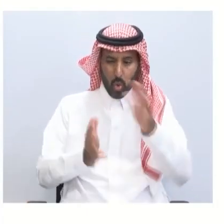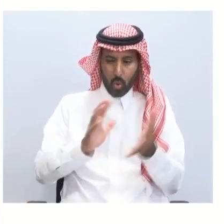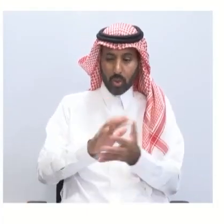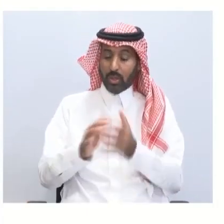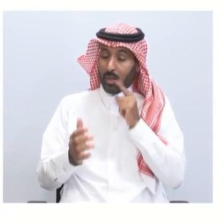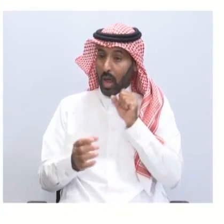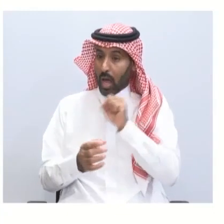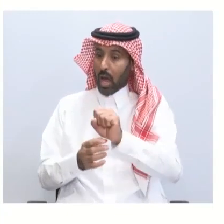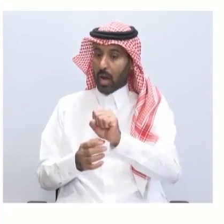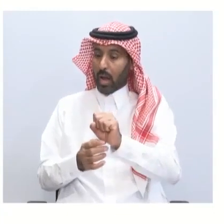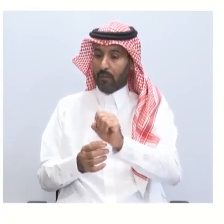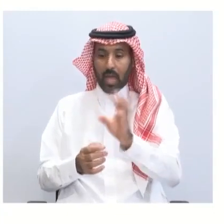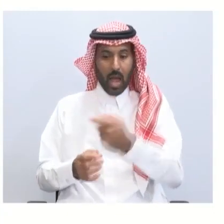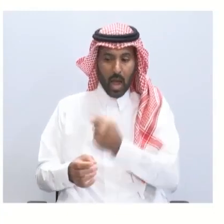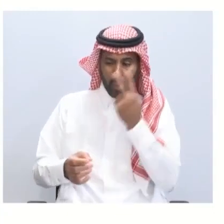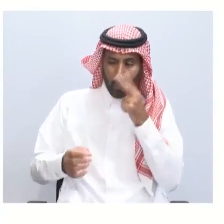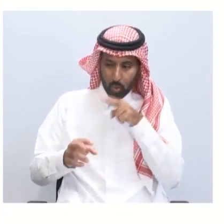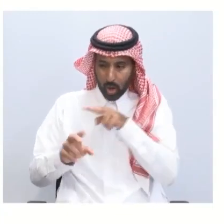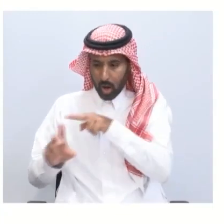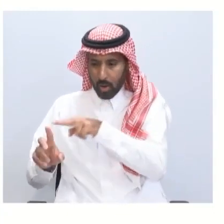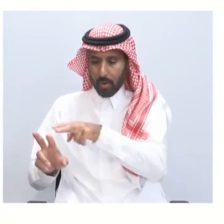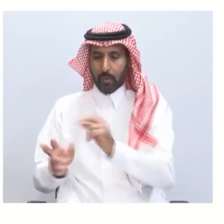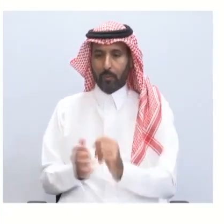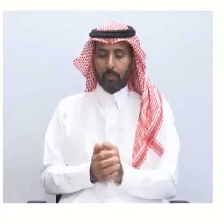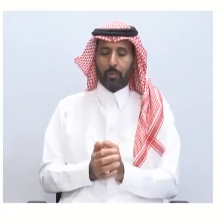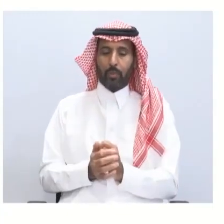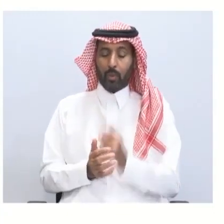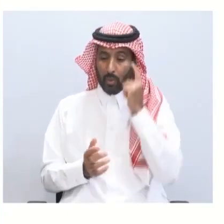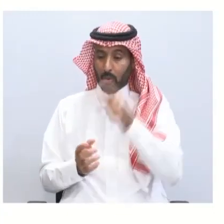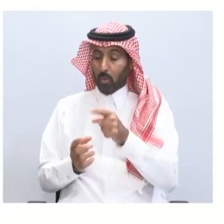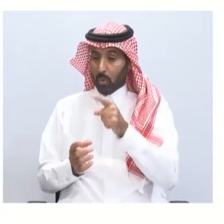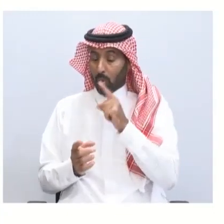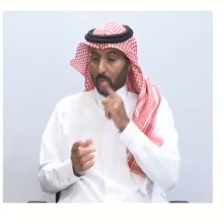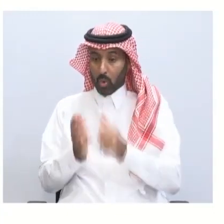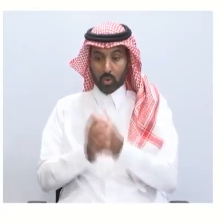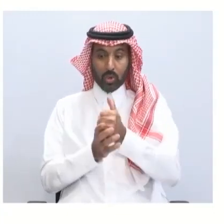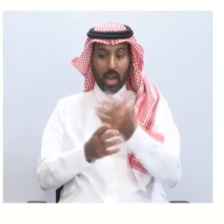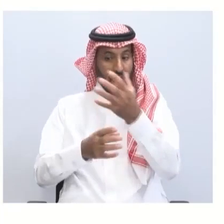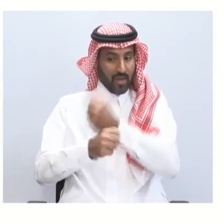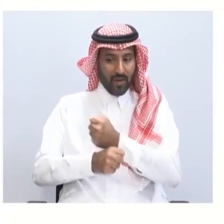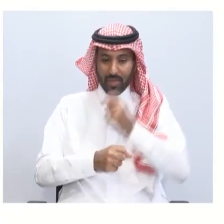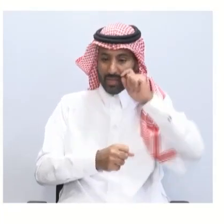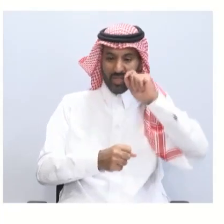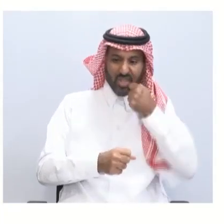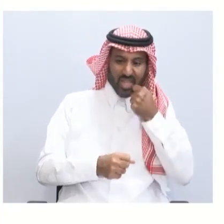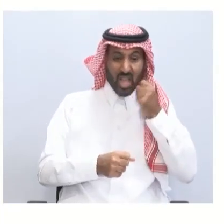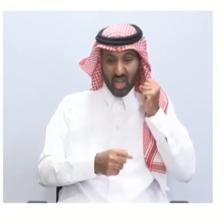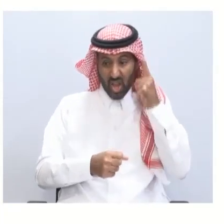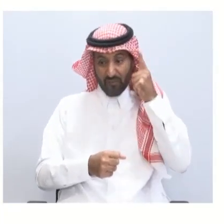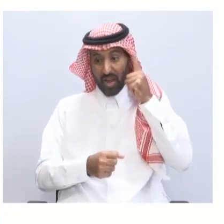كالحق في عدم المراقبه والقدره على الحفاظ على سريه الافكار